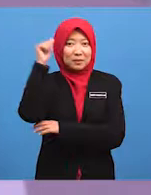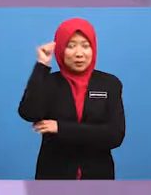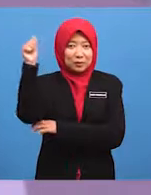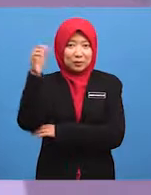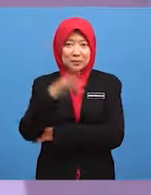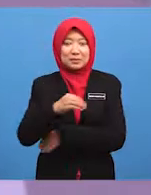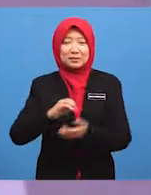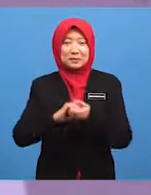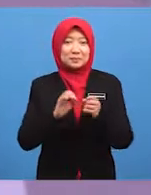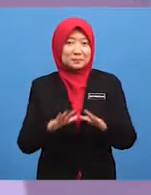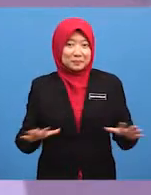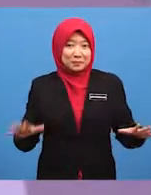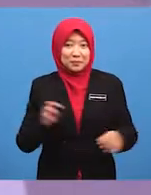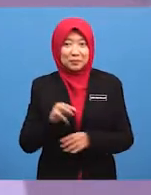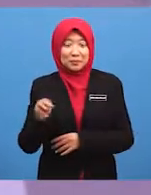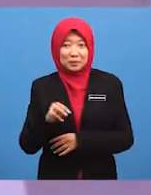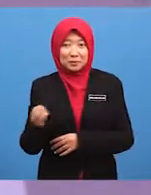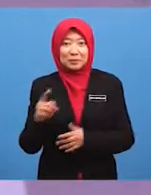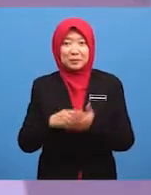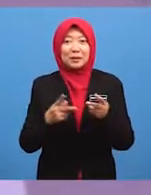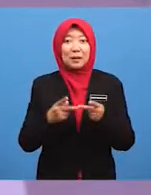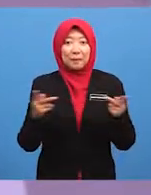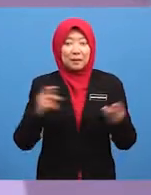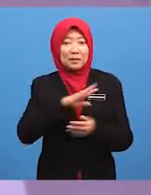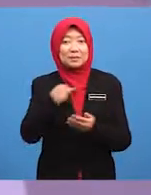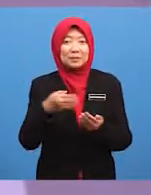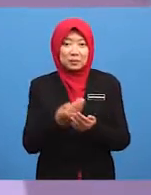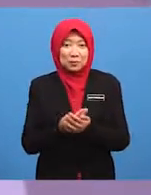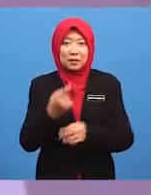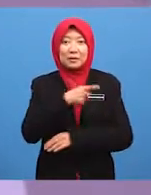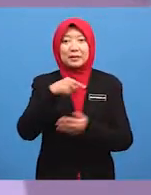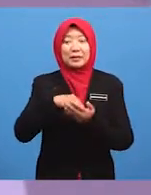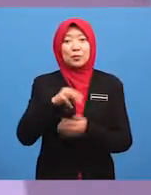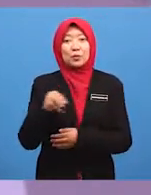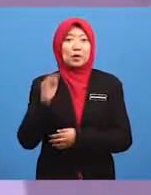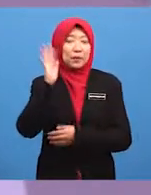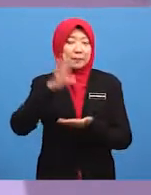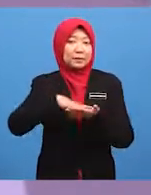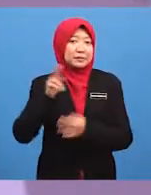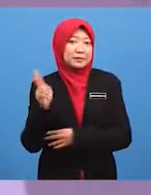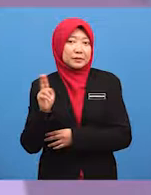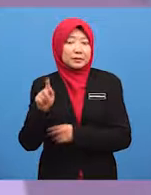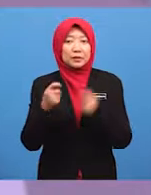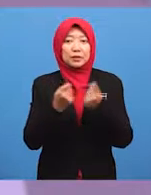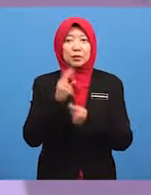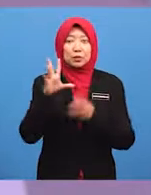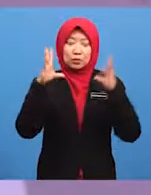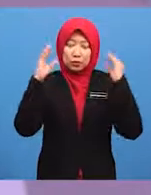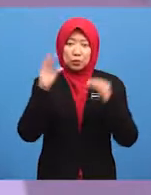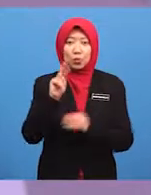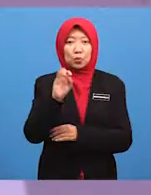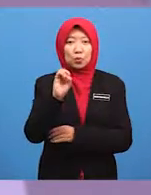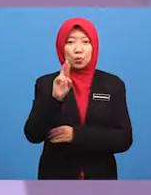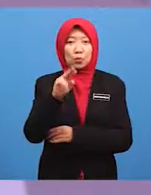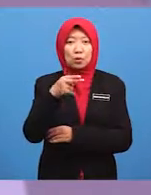Assalamualaikum dan selamat sejahtera murid-murid. Apa khabar semua? Hari ini murid-murid akan belajar sejarah tingkatan 2 bersama saya Cikgu Nur